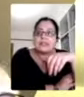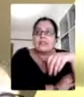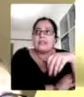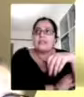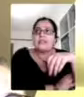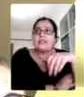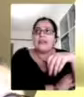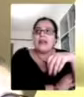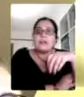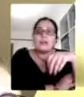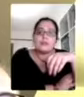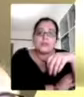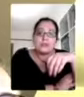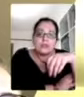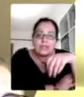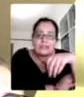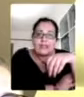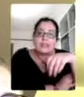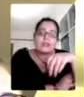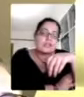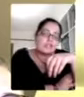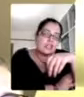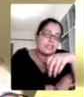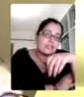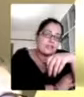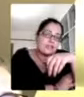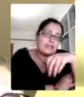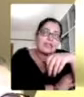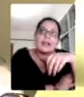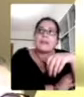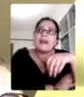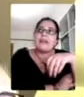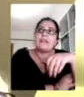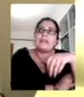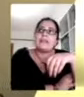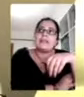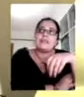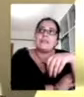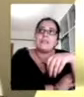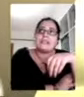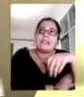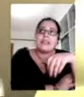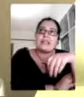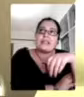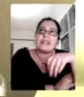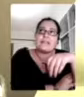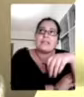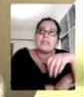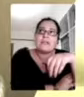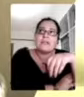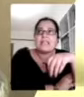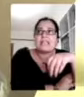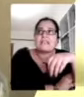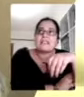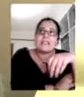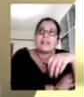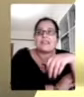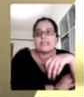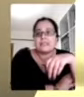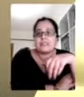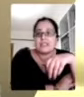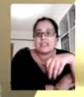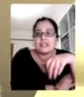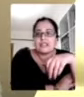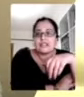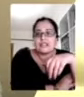var. Daha büyük bir dünya, daha çok çeşit var. Yani arabaya almaya gittiniz, birinde sadece beyaz ve siyah